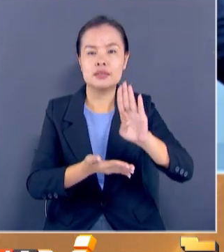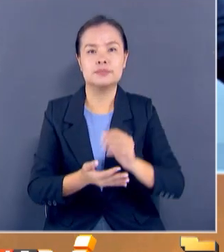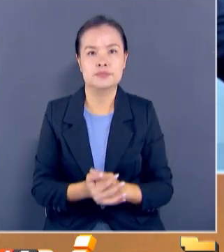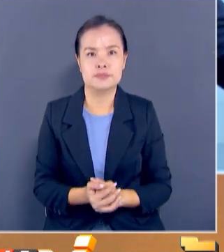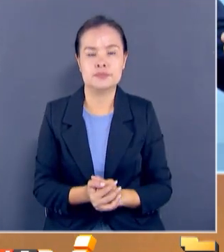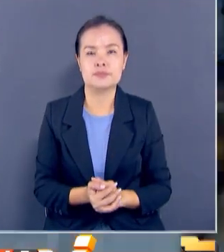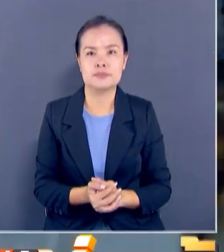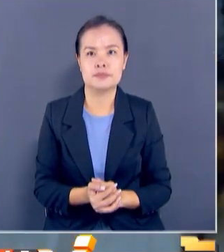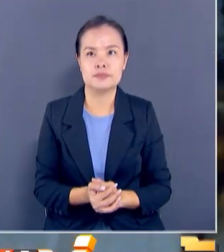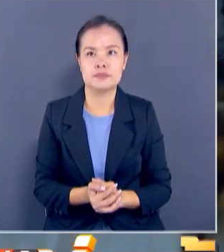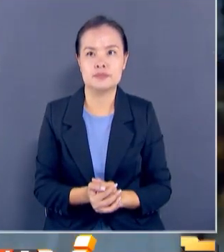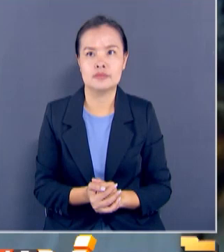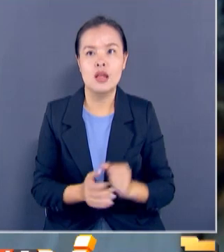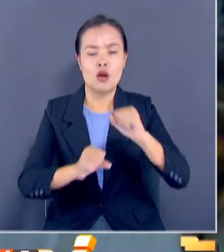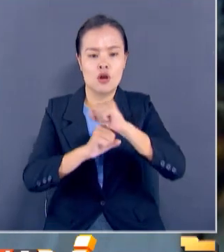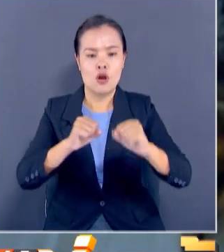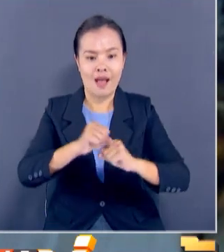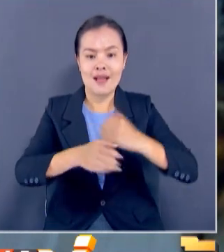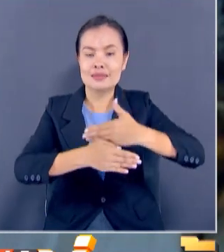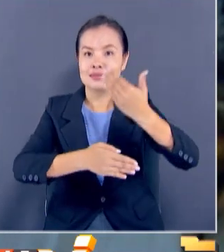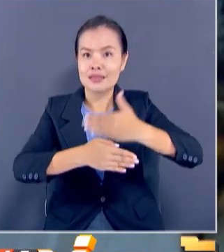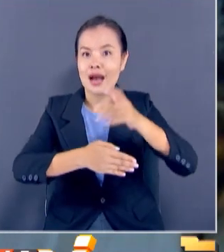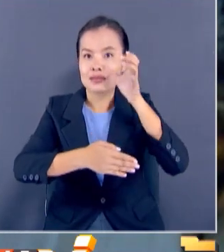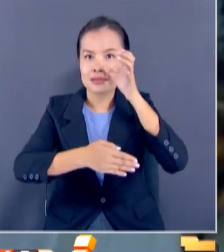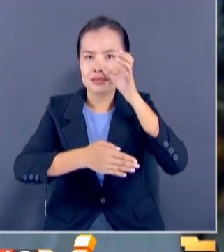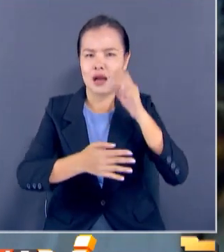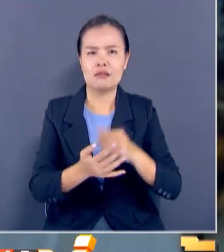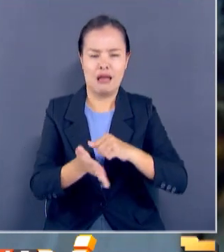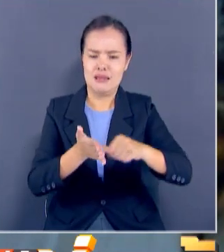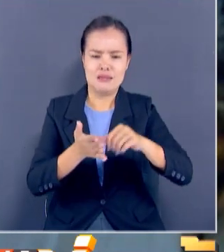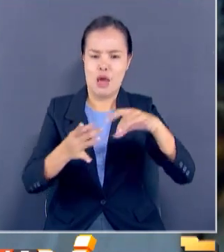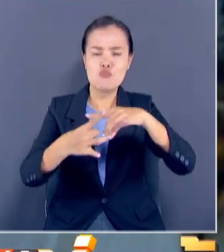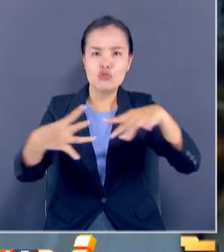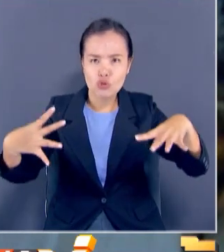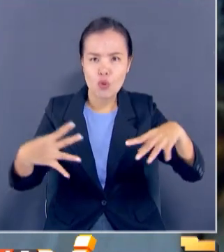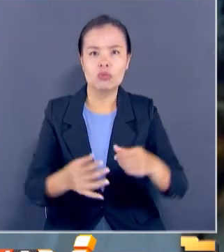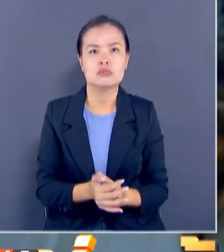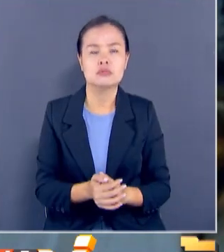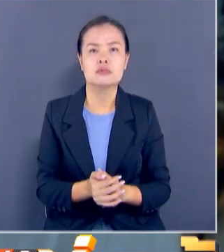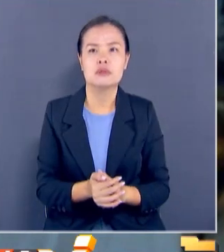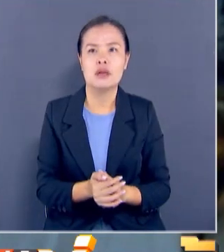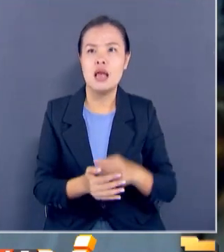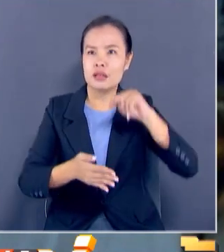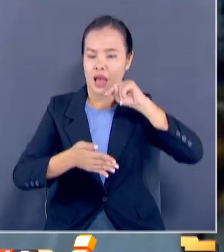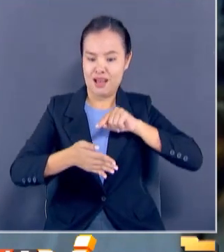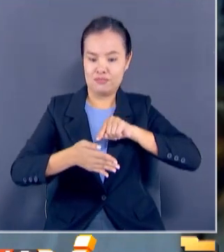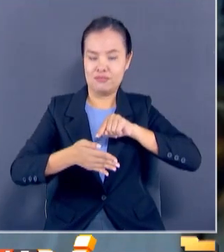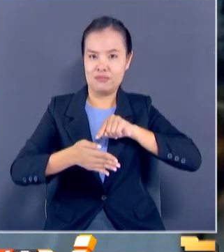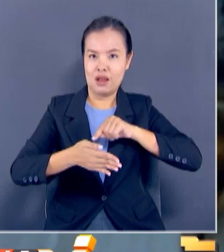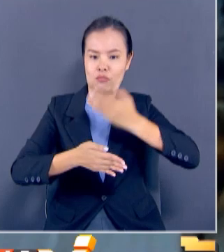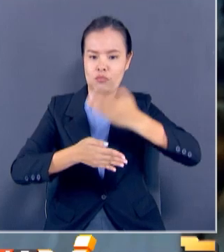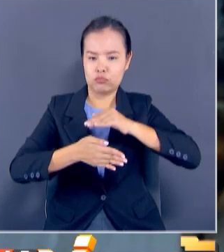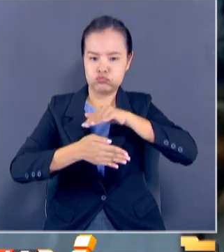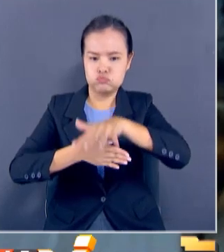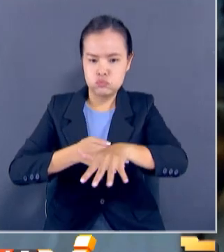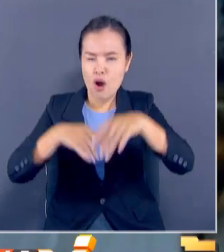ชเกิดมาลีก็มองว่าการสร้างเขื่อนแก่งเสือเต้นเนี่ยไม่ตอบโจทย์การแก้ปัญหาน้ำท่วมเพราะว่าการสร้างเขื่อนในพื้นที่ต้นน้ำเนี่ยไม่สามารถรองรับปริมาณน้